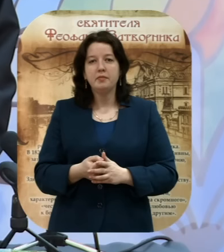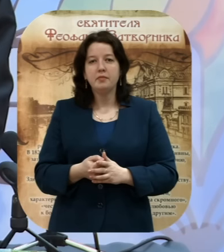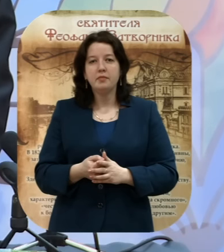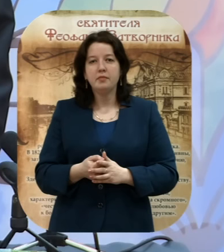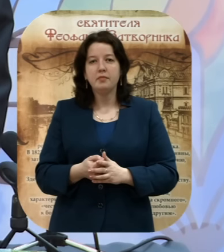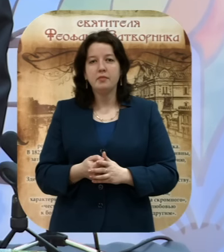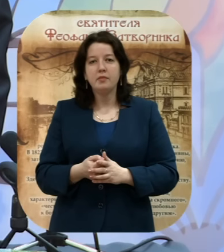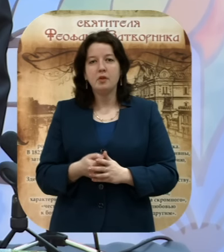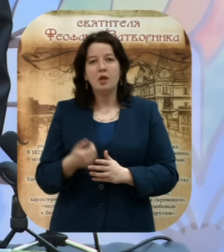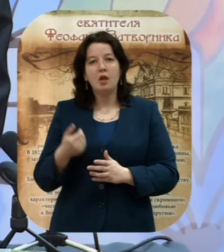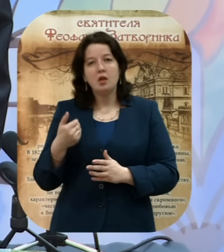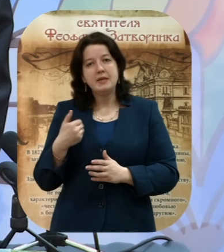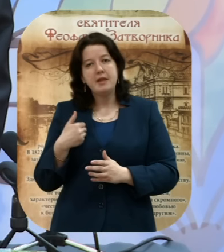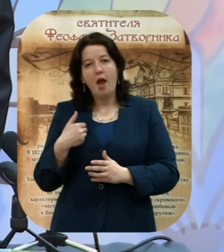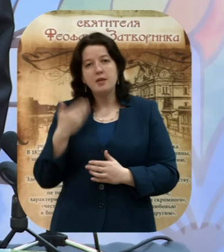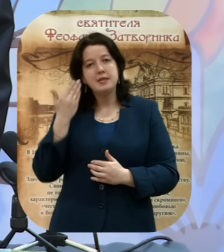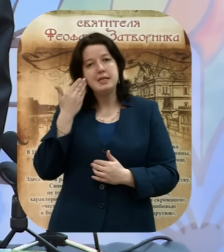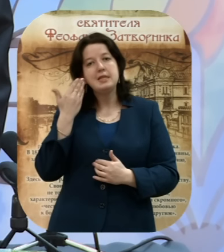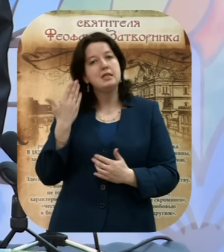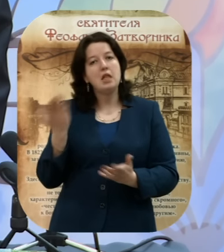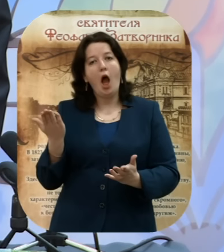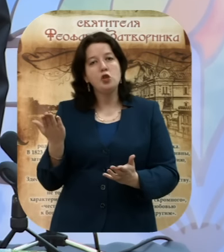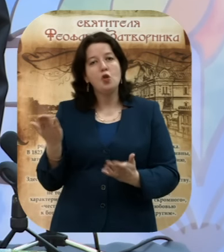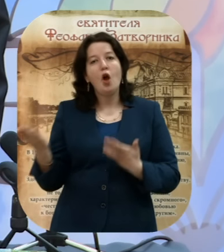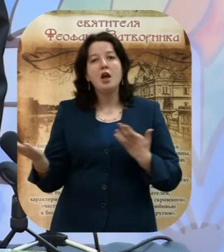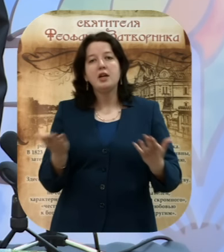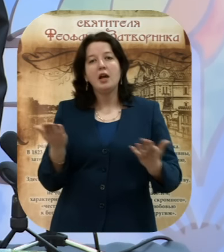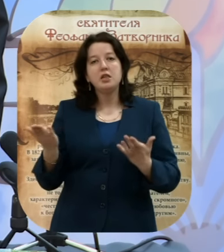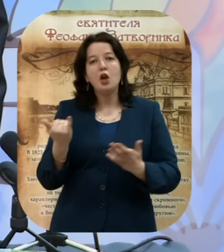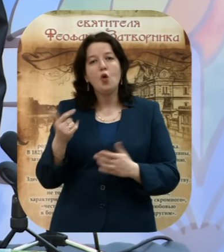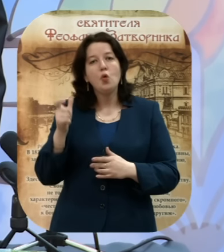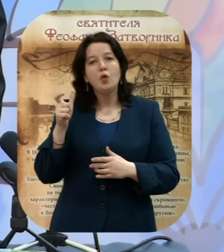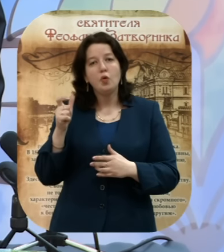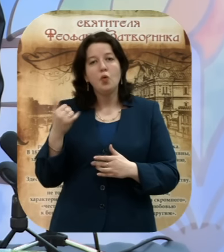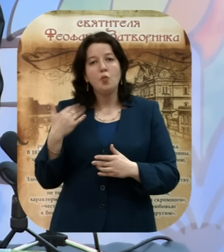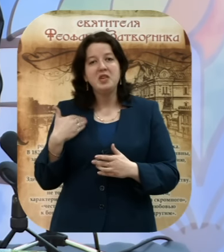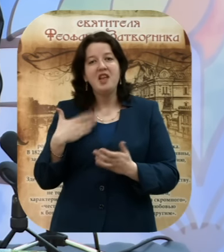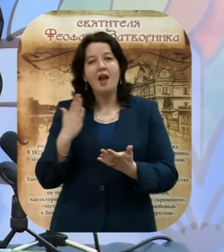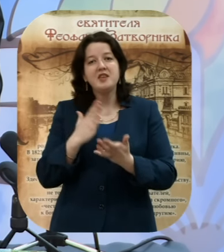А я не знаю, какие у меня грехи.